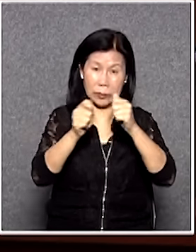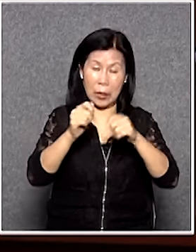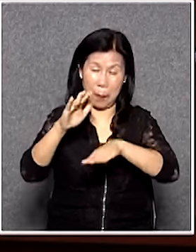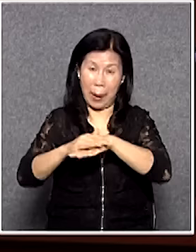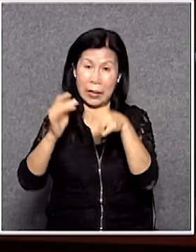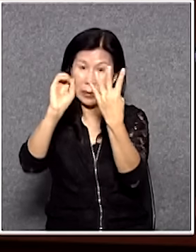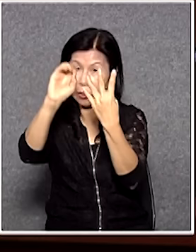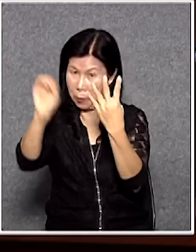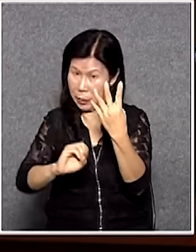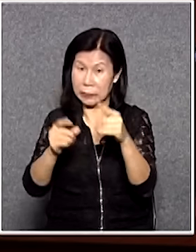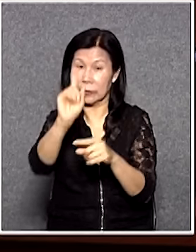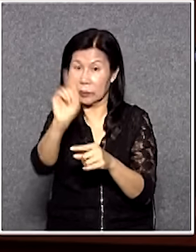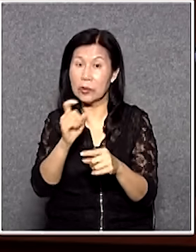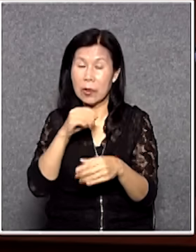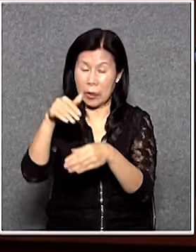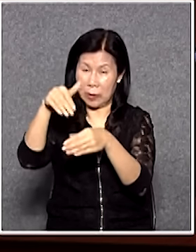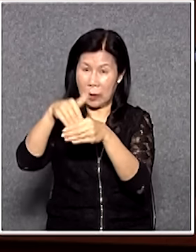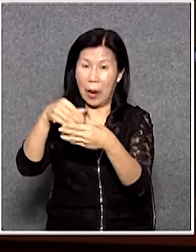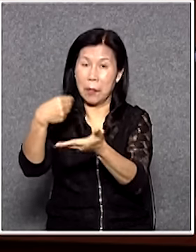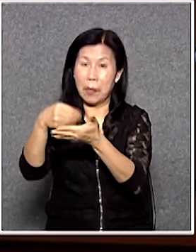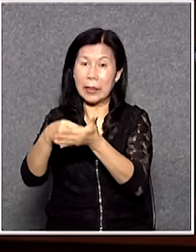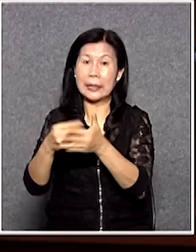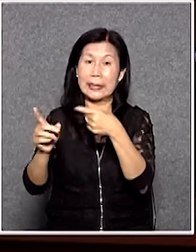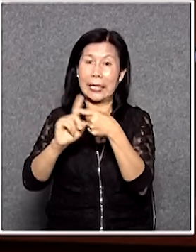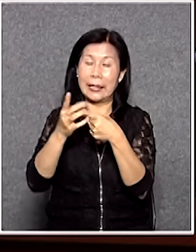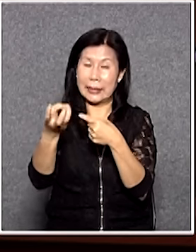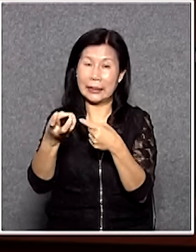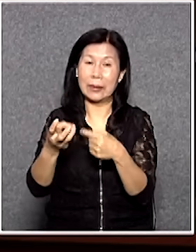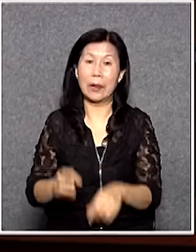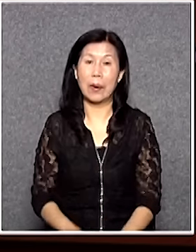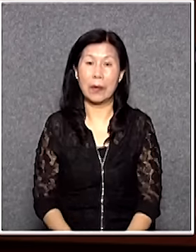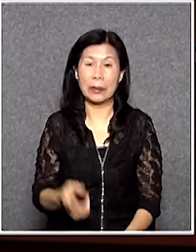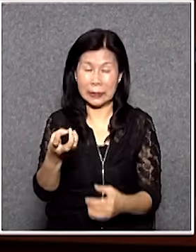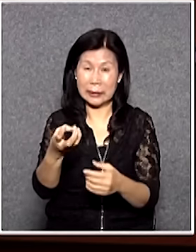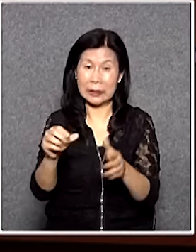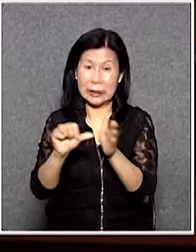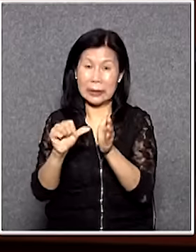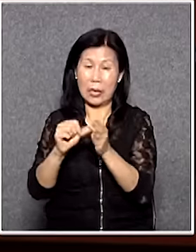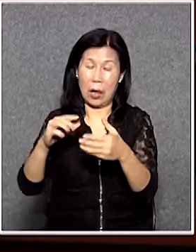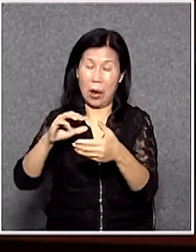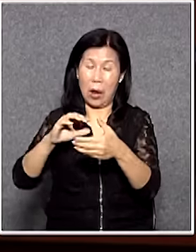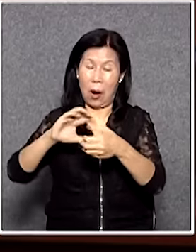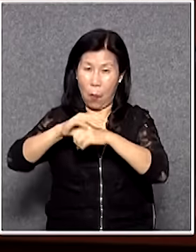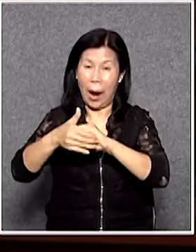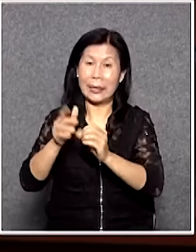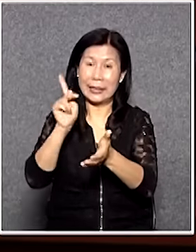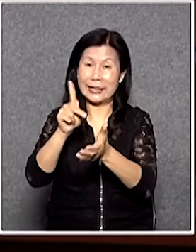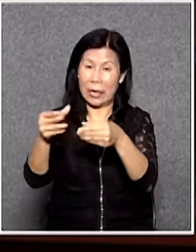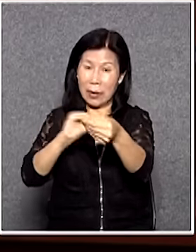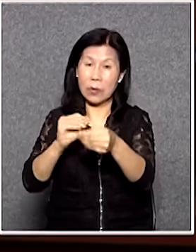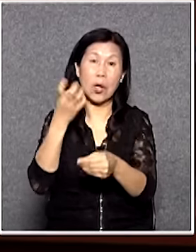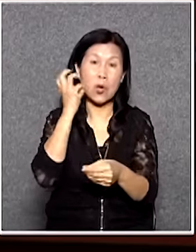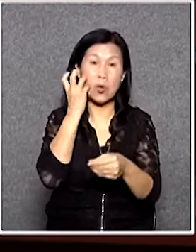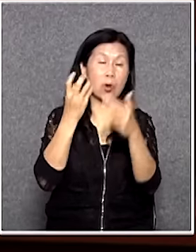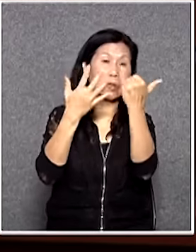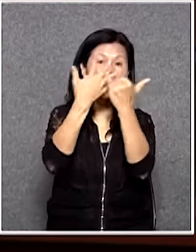嚟的 40% 呢就投资在风险比较低的投资项目，咁主要呢就是环球债券。65岁后的基金是属